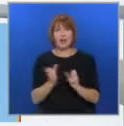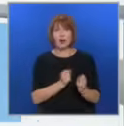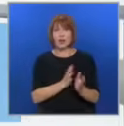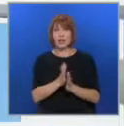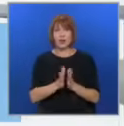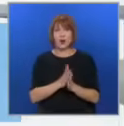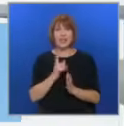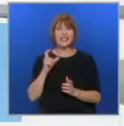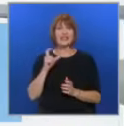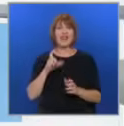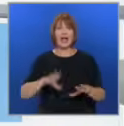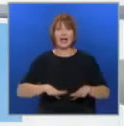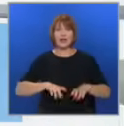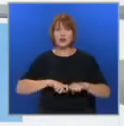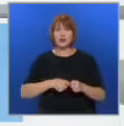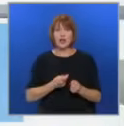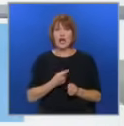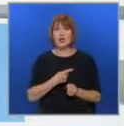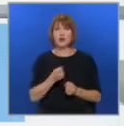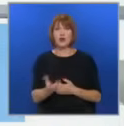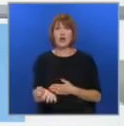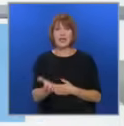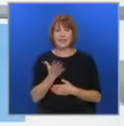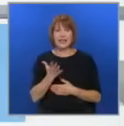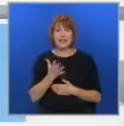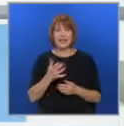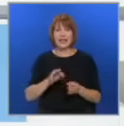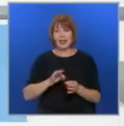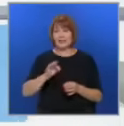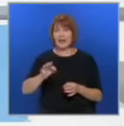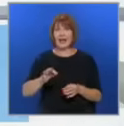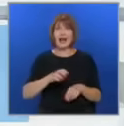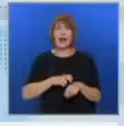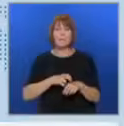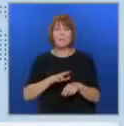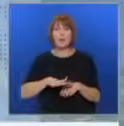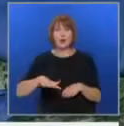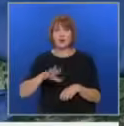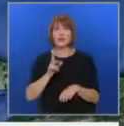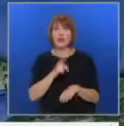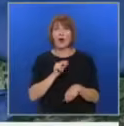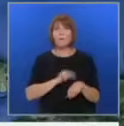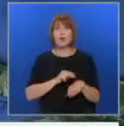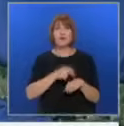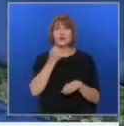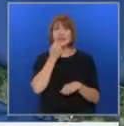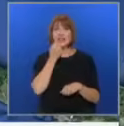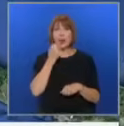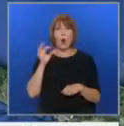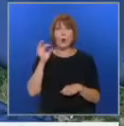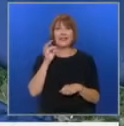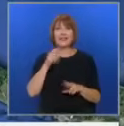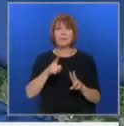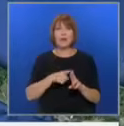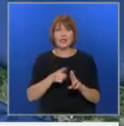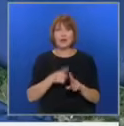Само в Свиленградско са унищожени над 100 000 декара площи. Критична е ситуацията в Пловдивското село Отец Паисиево, както и в